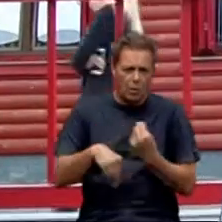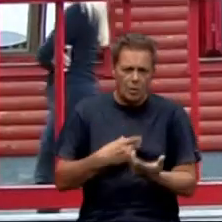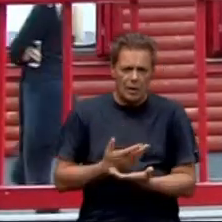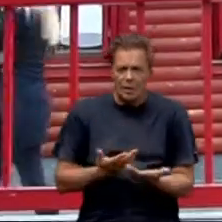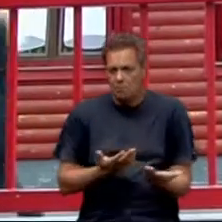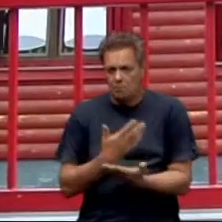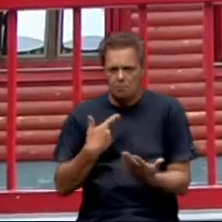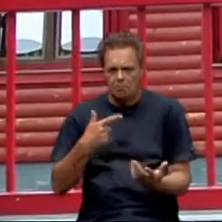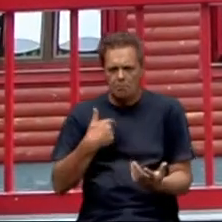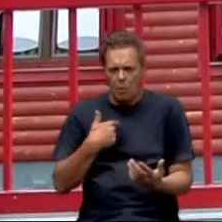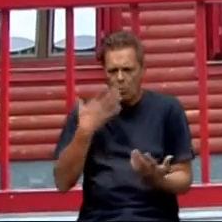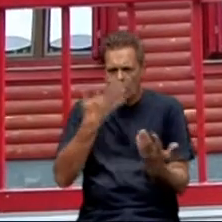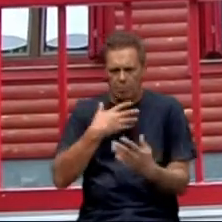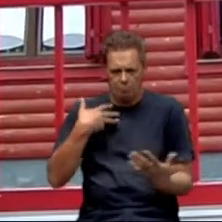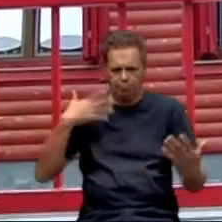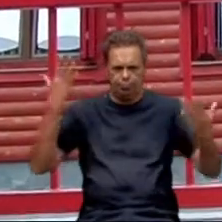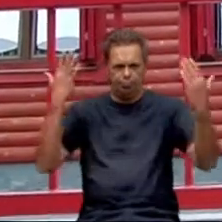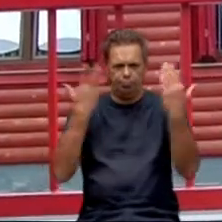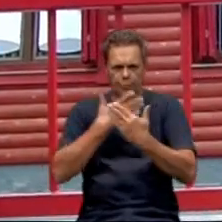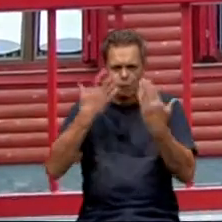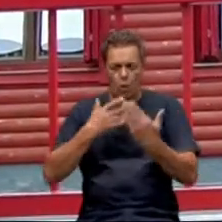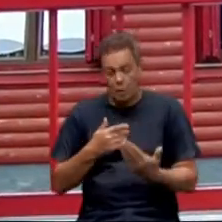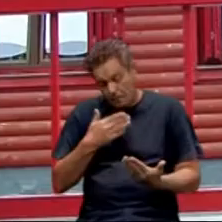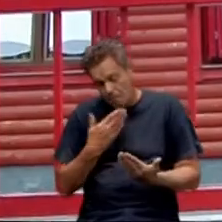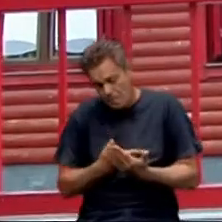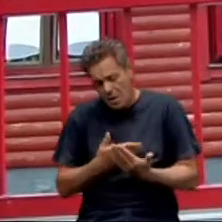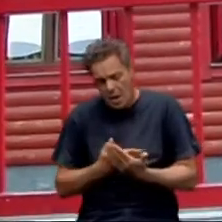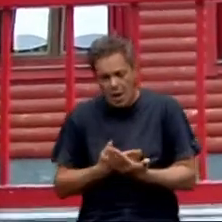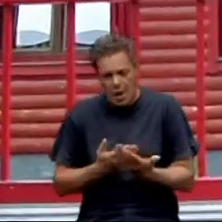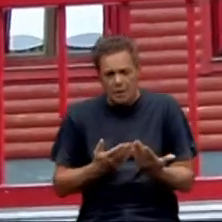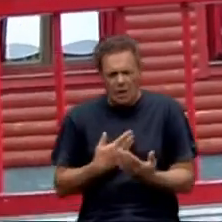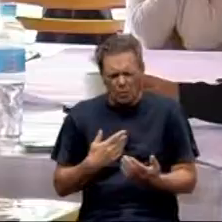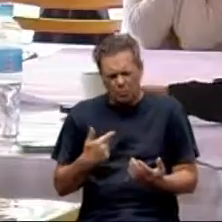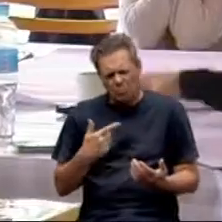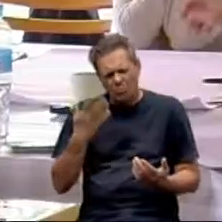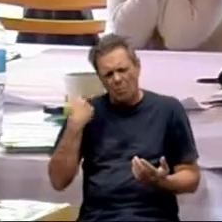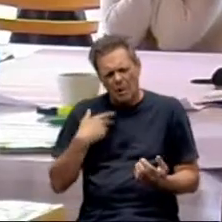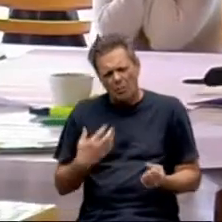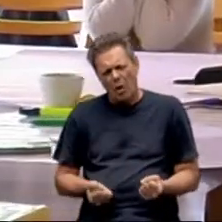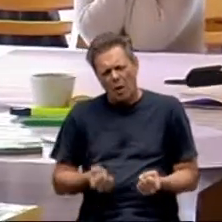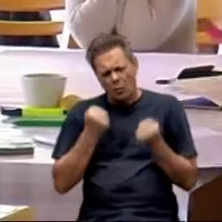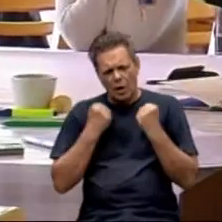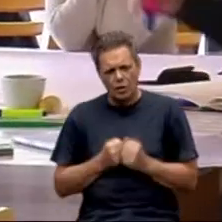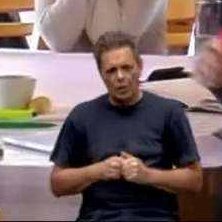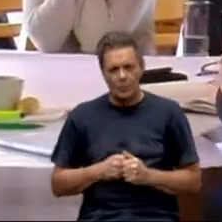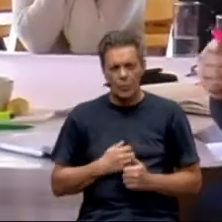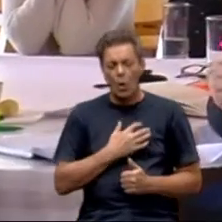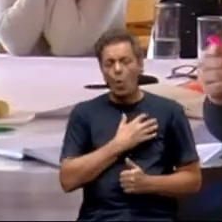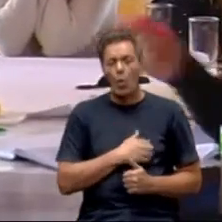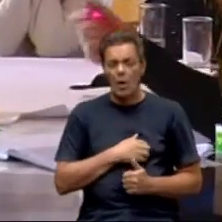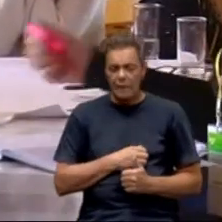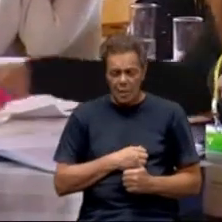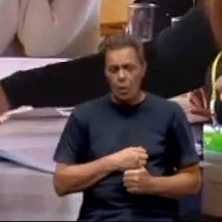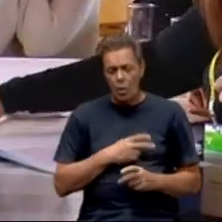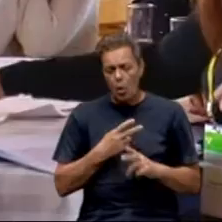roditeljima je to bio šok. Da. Tako da, teško mi je palo. U Hrvatskoj godišnje od malignih bolesti oboli